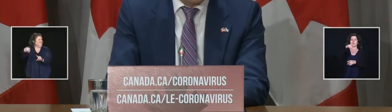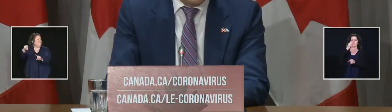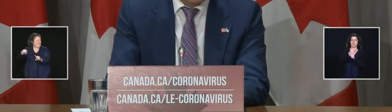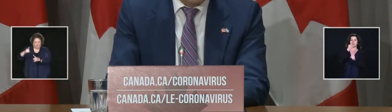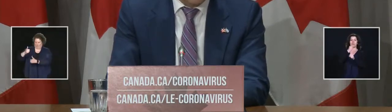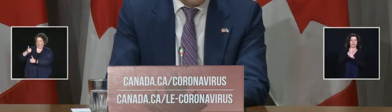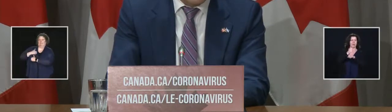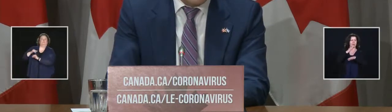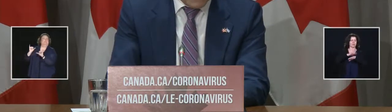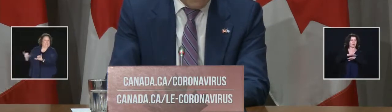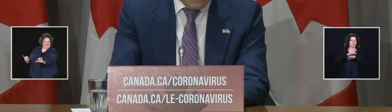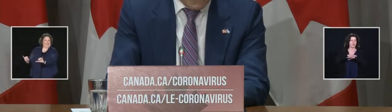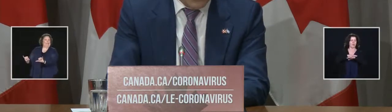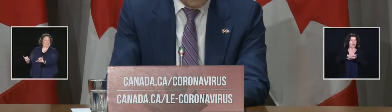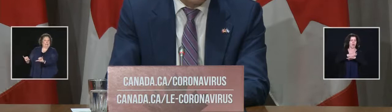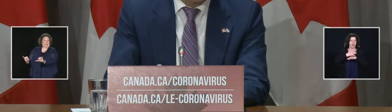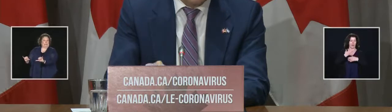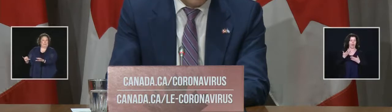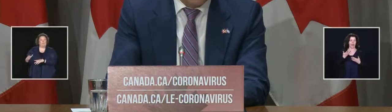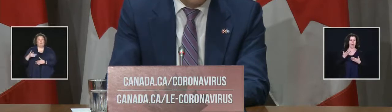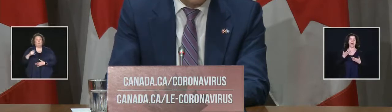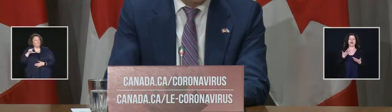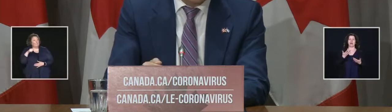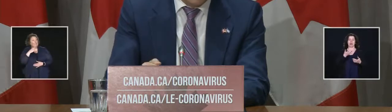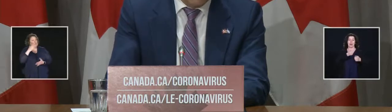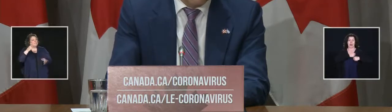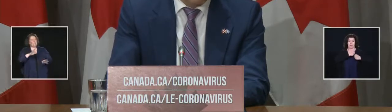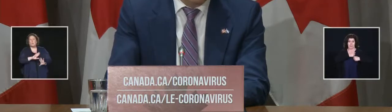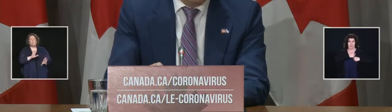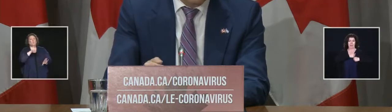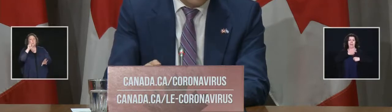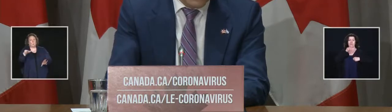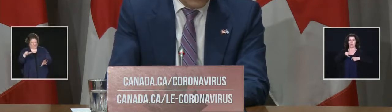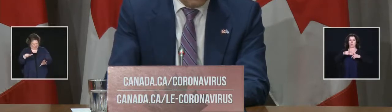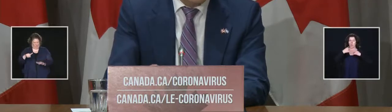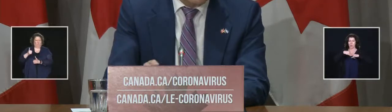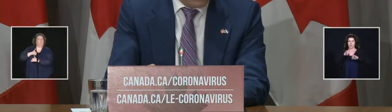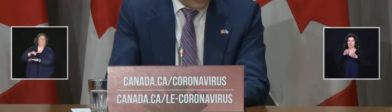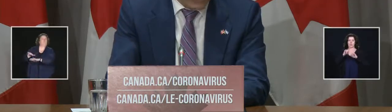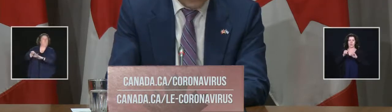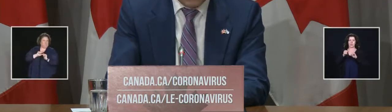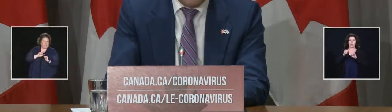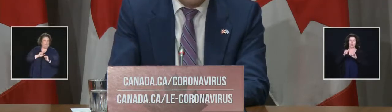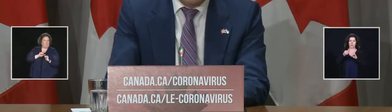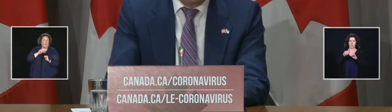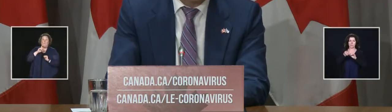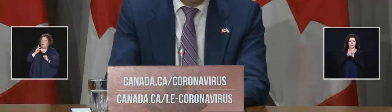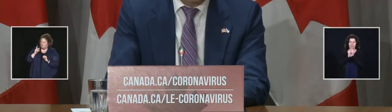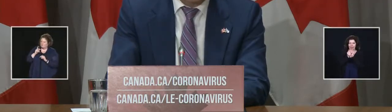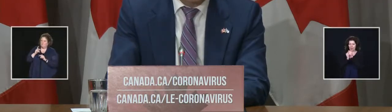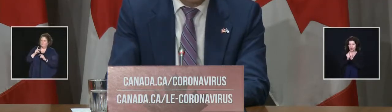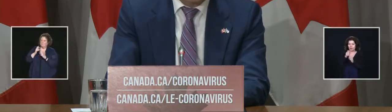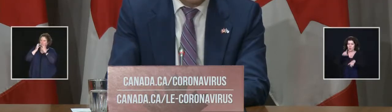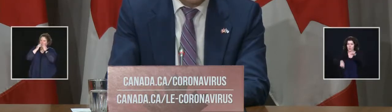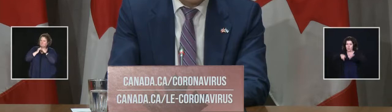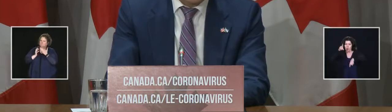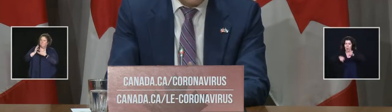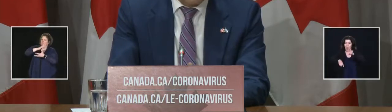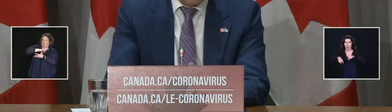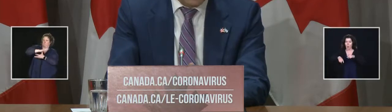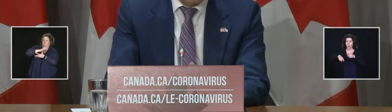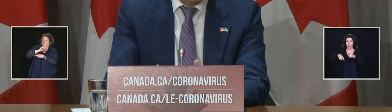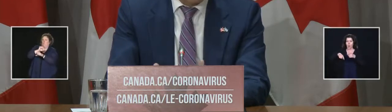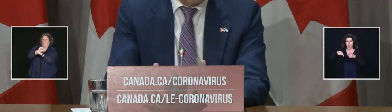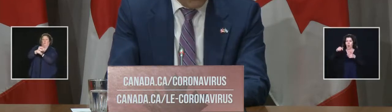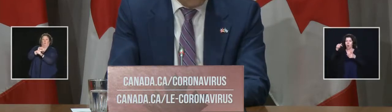continuer à devoir être aménagées et assouplies en fonction des conditions des CHSLD. Comme je le disais,